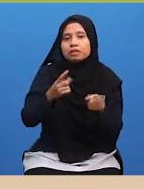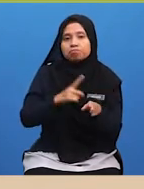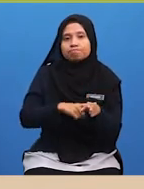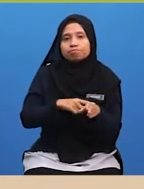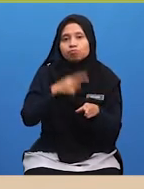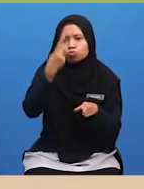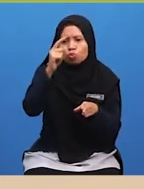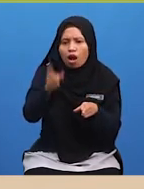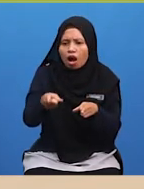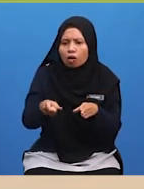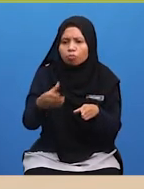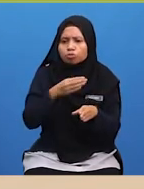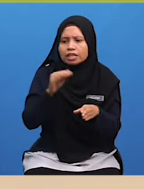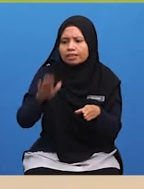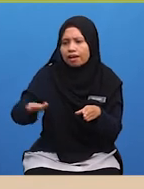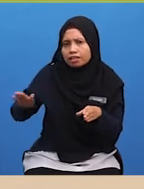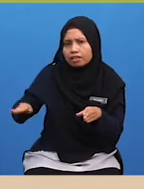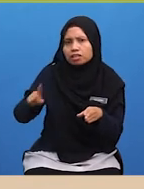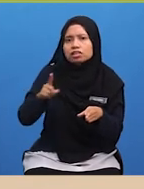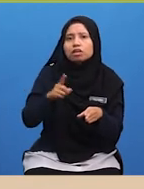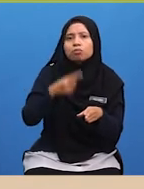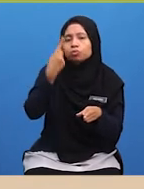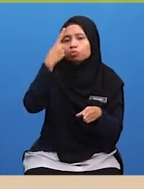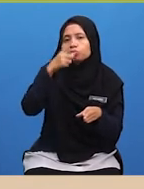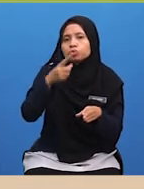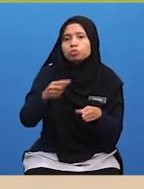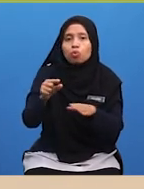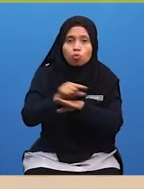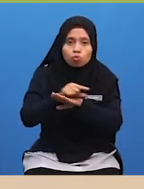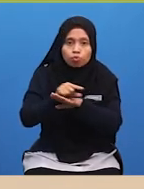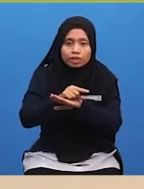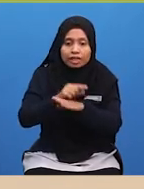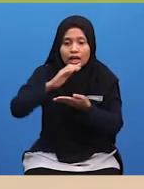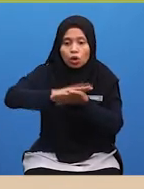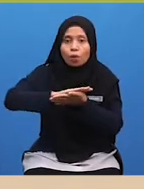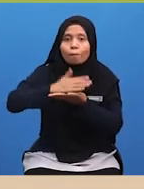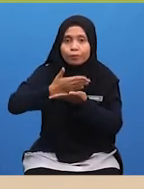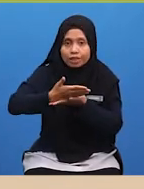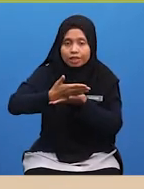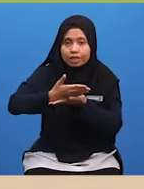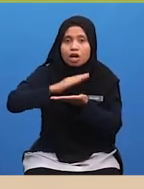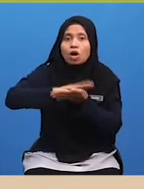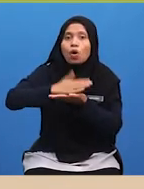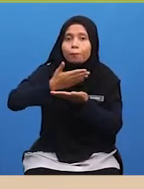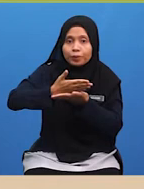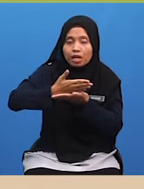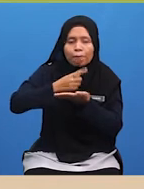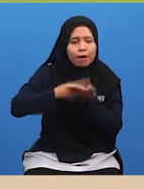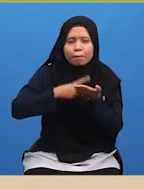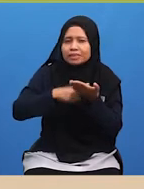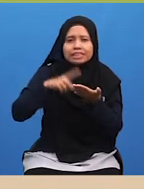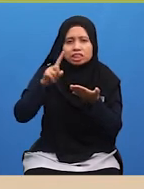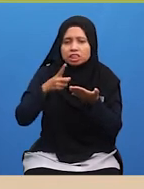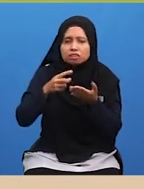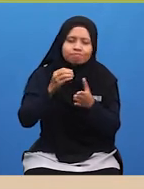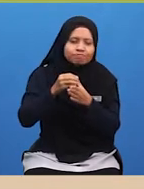peluang kepada kamu dan adik-beradik kamu untuk menggunakan komputer, komputer tablet